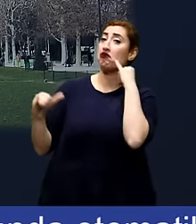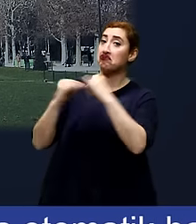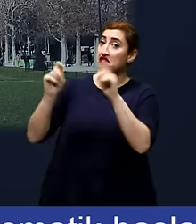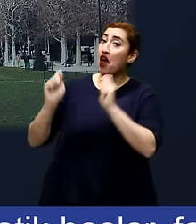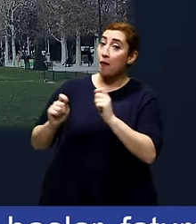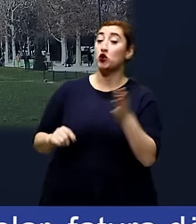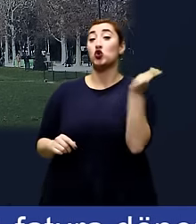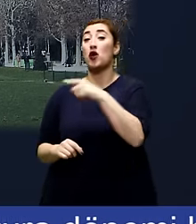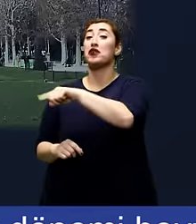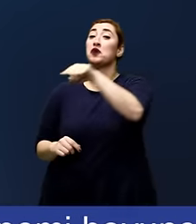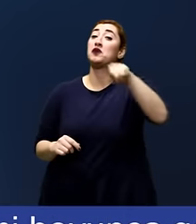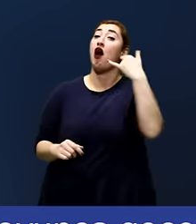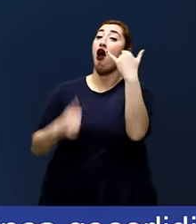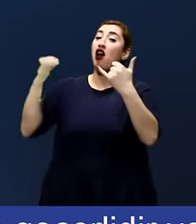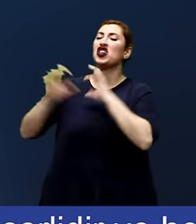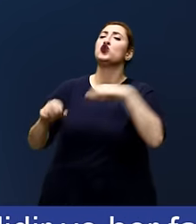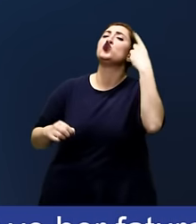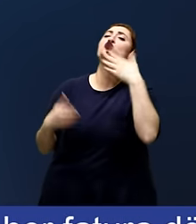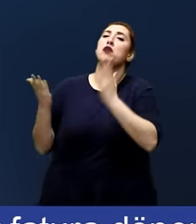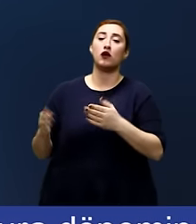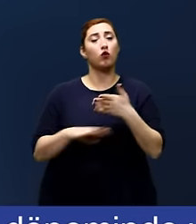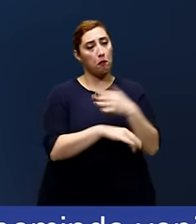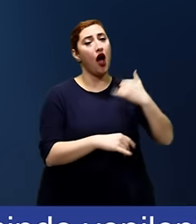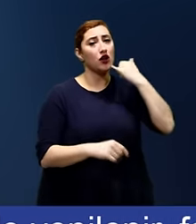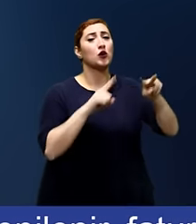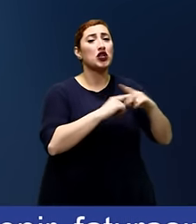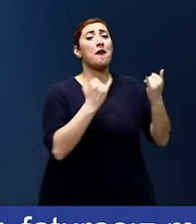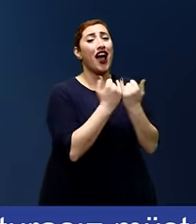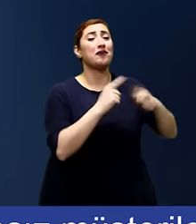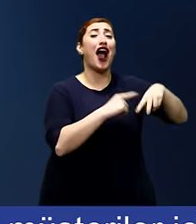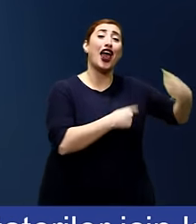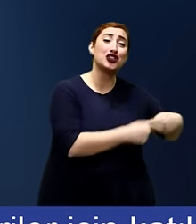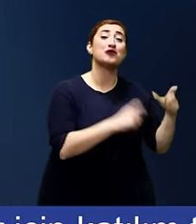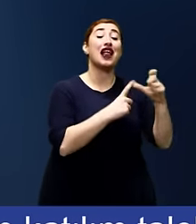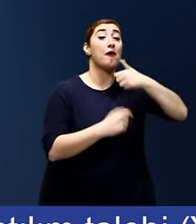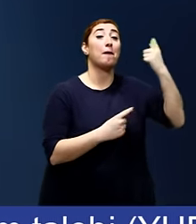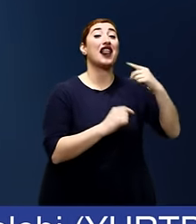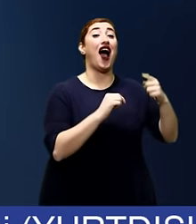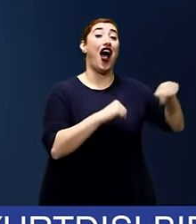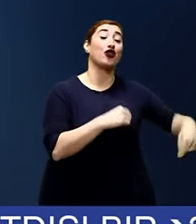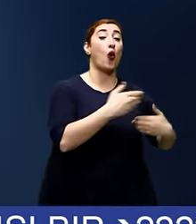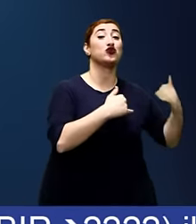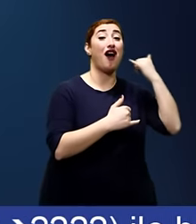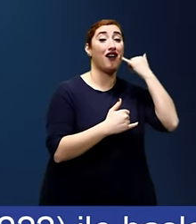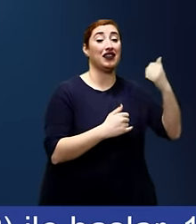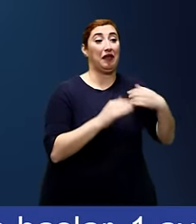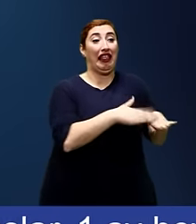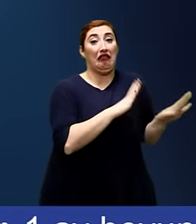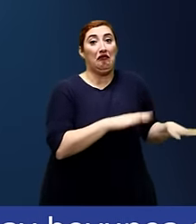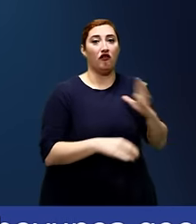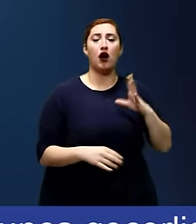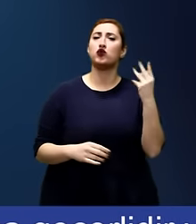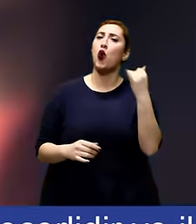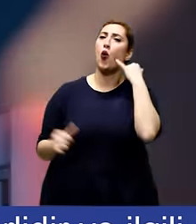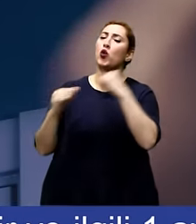dakika konuşmuşsunuz. Ve sonra diğerlerini aramışsınız hiç düşünmeden. Doğru aradım. Kuzenimi, kardeşimi, kayınçomu, Selam abi bir de alt komşuyu aradım. Kedim onda da.